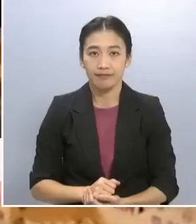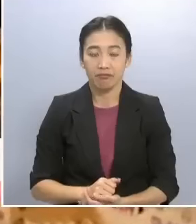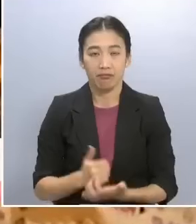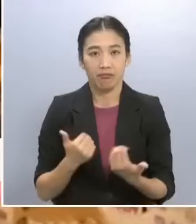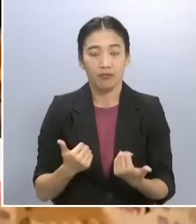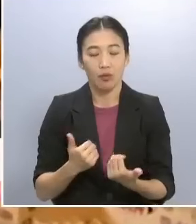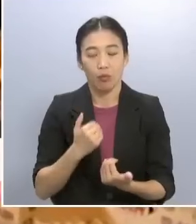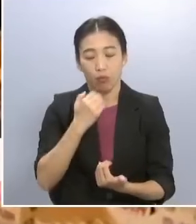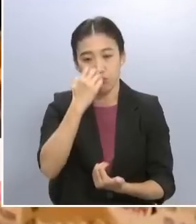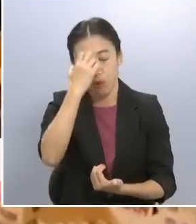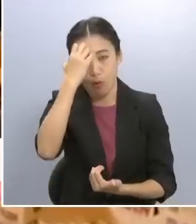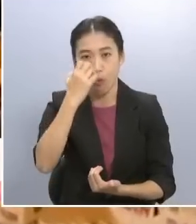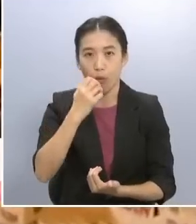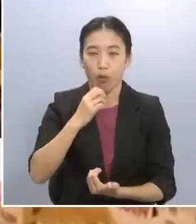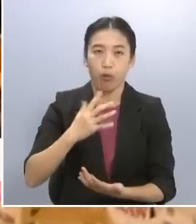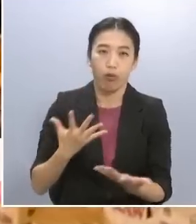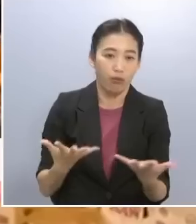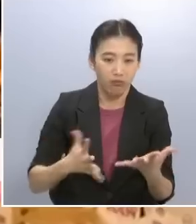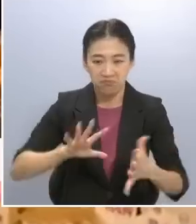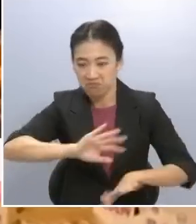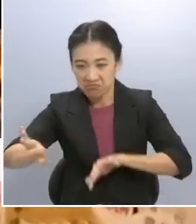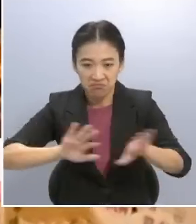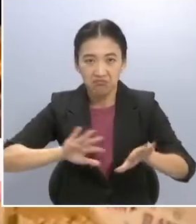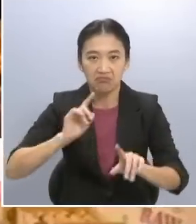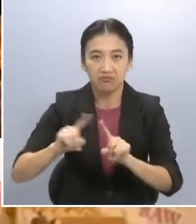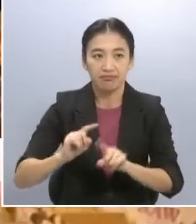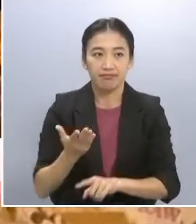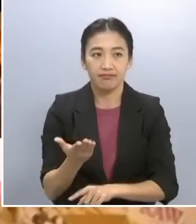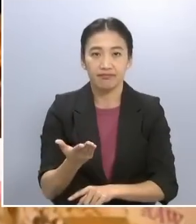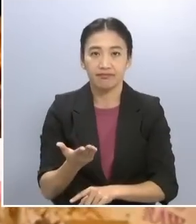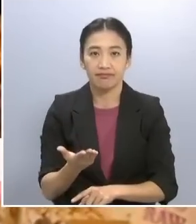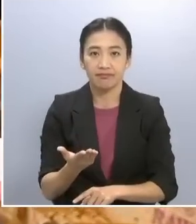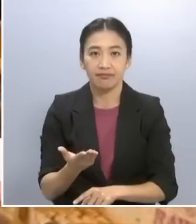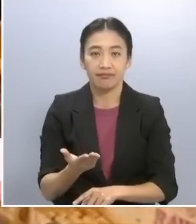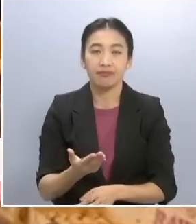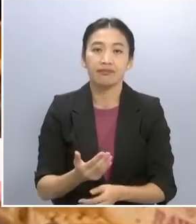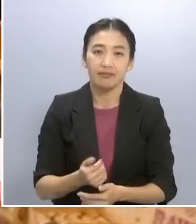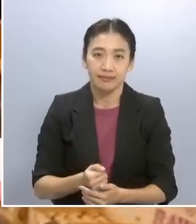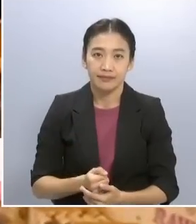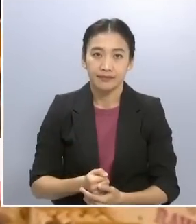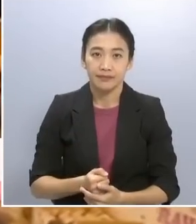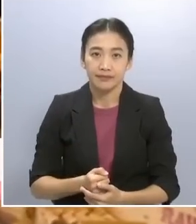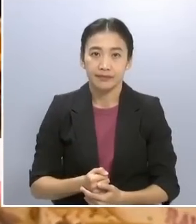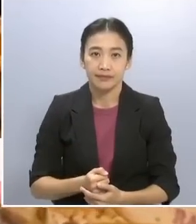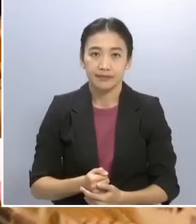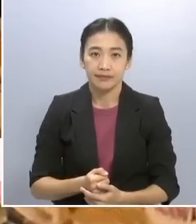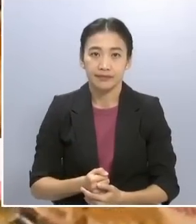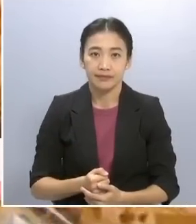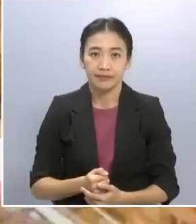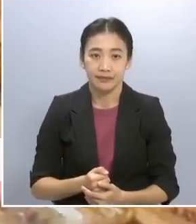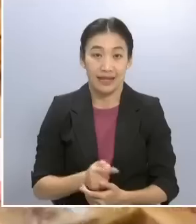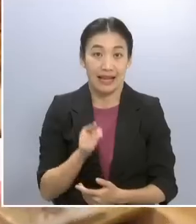เดือดค่ะ เดือดจัดคุณผู้ชมครับ นี่ คุณชูวิทย์กำลังพิสิทธิ์นะฮะเจ้าของโรงแรมเดอะเดวิด